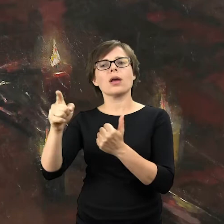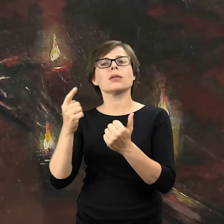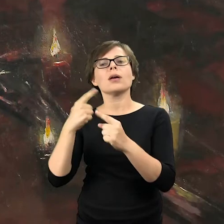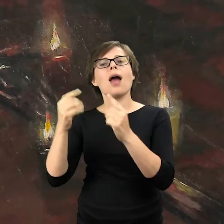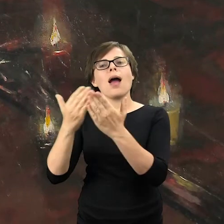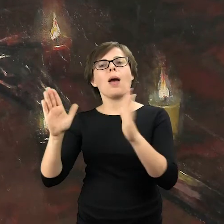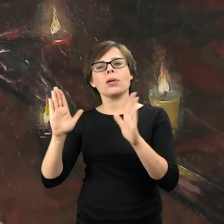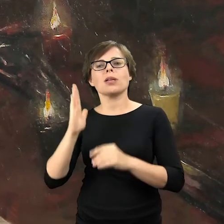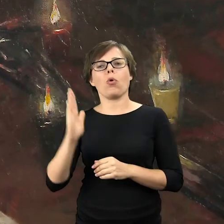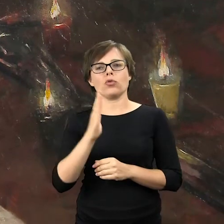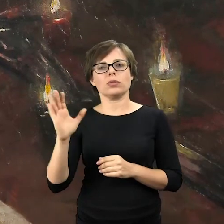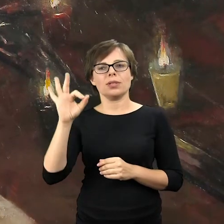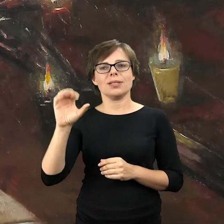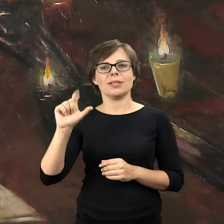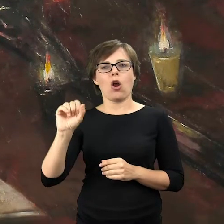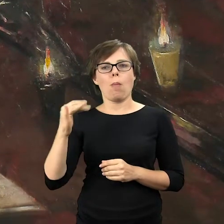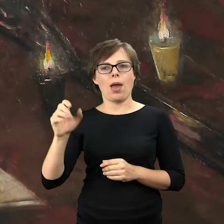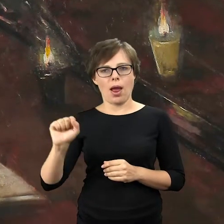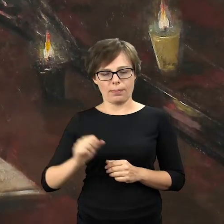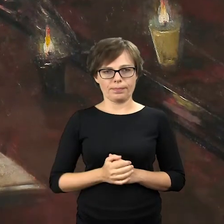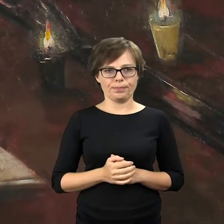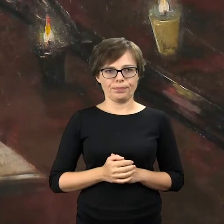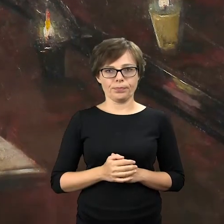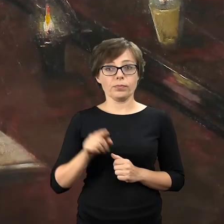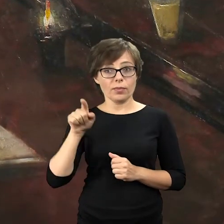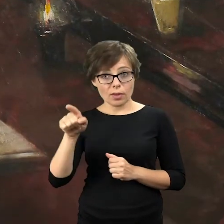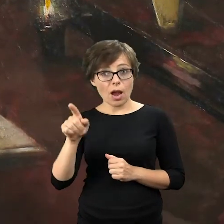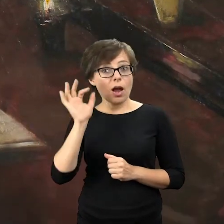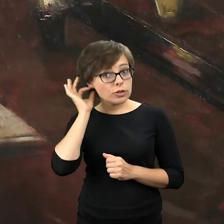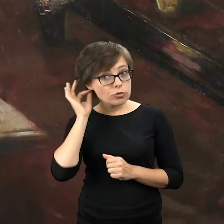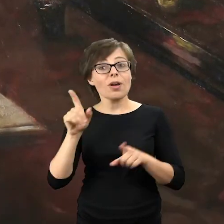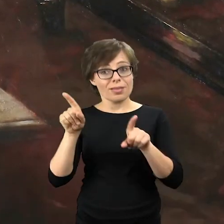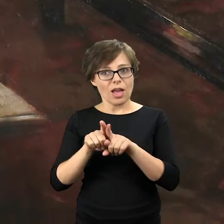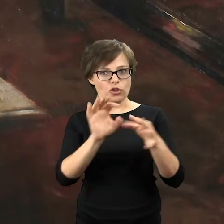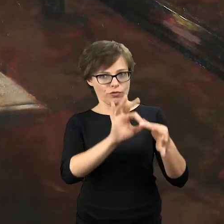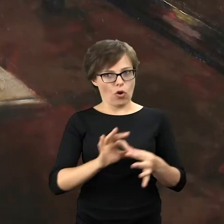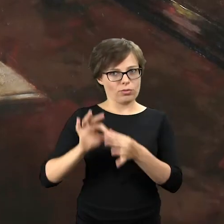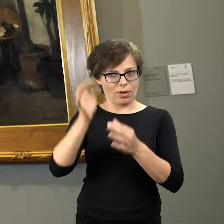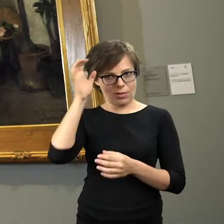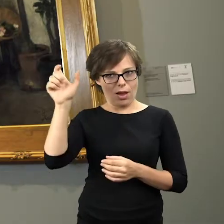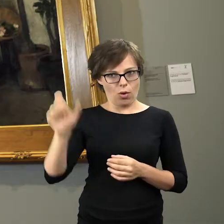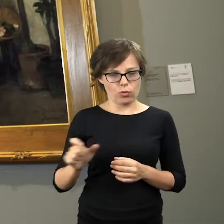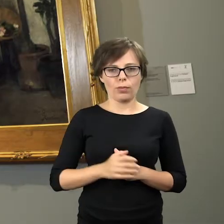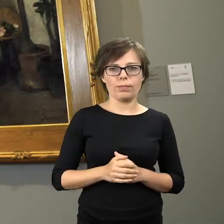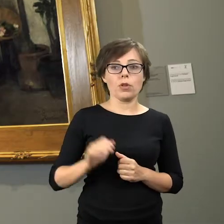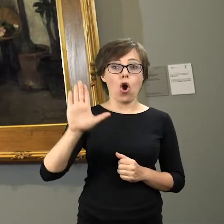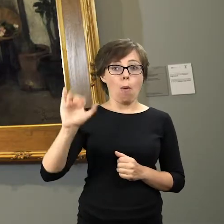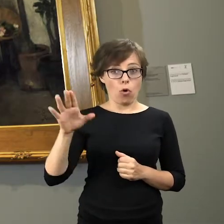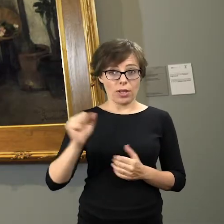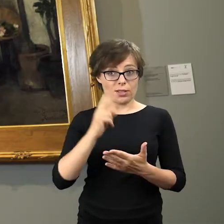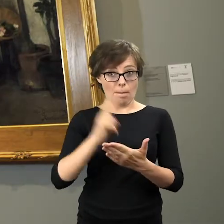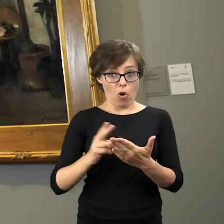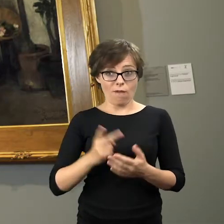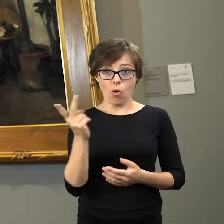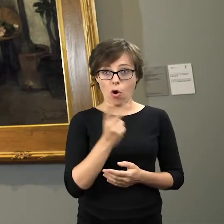w wieku Olki Boznańskiej jest tak samo symbolicznie związana z jej autorką. Boznańska malując te dwa dzieła